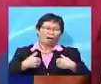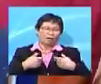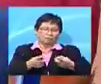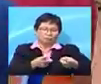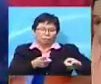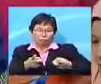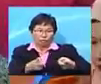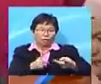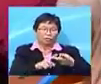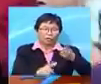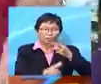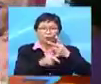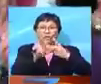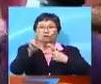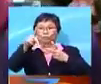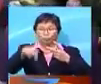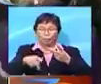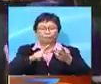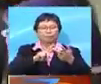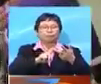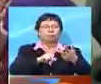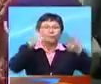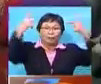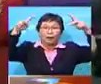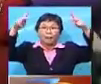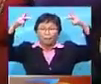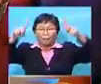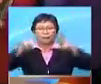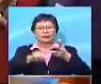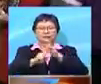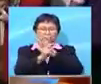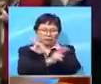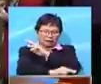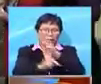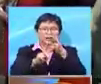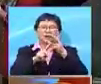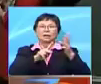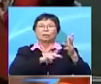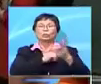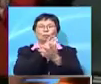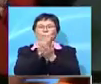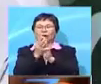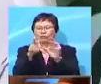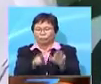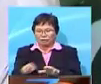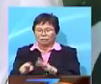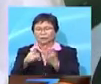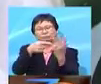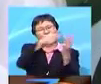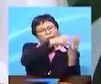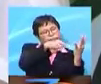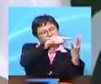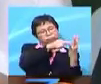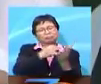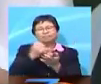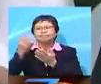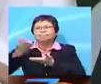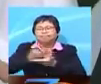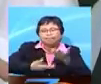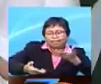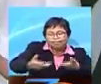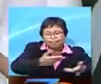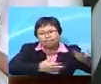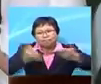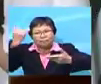Direktorat Timbalan Ketua Pengarah Bahagian, Pengarah-Pengarah Negeri serta Ketua Bahagian Rancangan itu berkongsi idea untuk